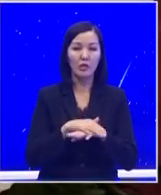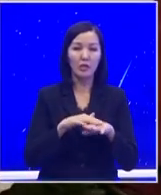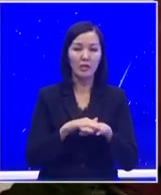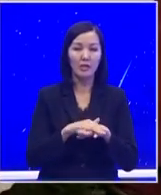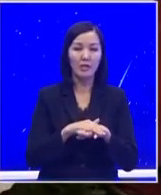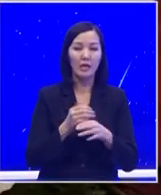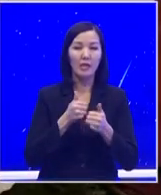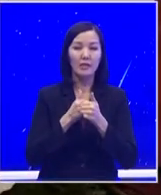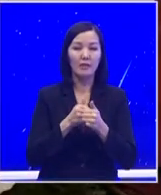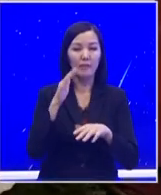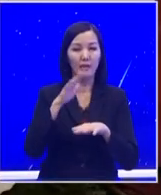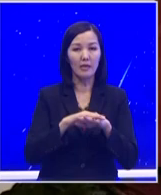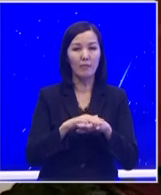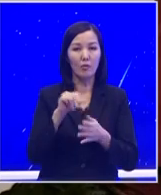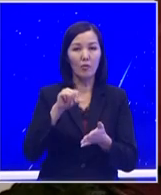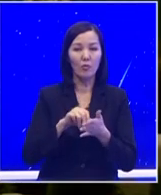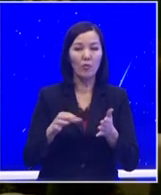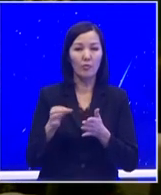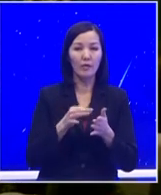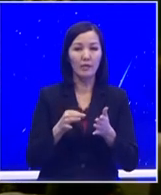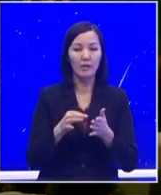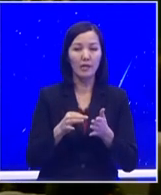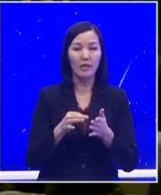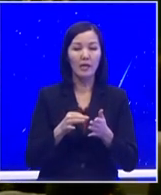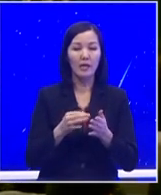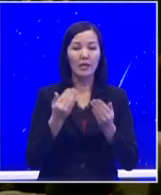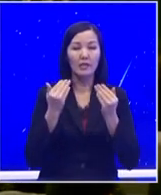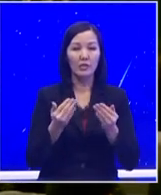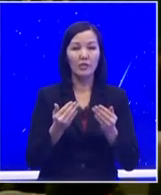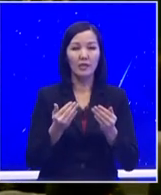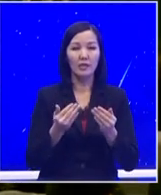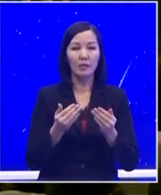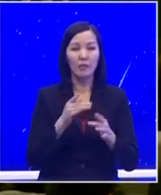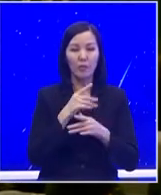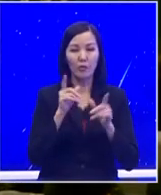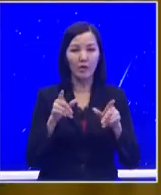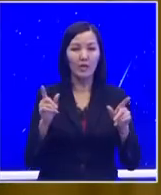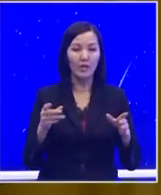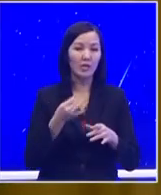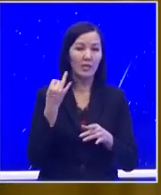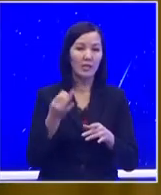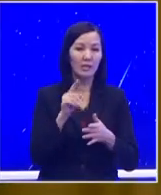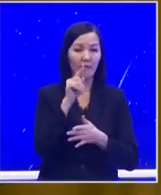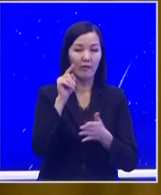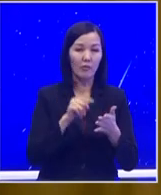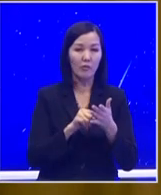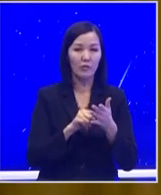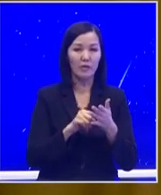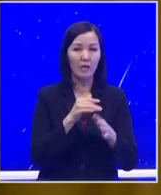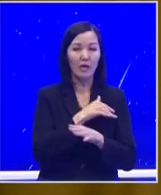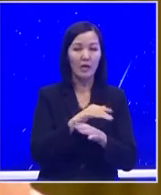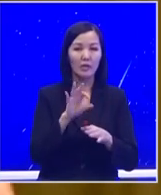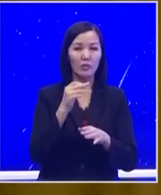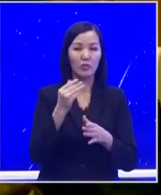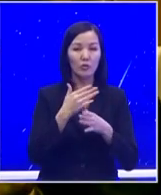заместителю акима области, принимавшего отчет у главы Угурского района. Многие из граждан интересовались вопросами